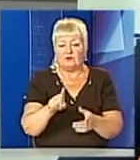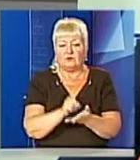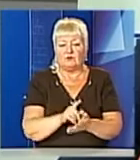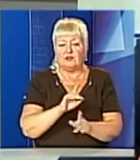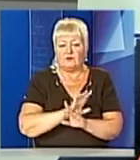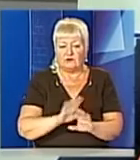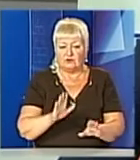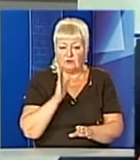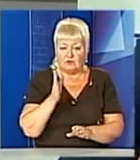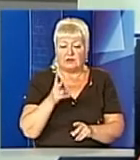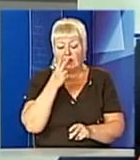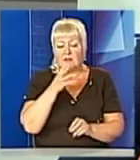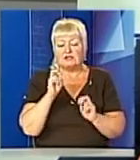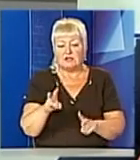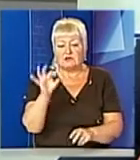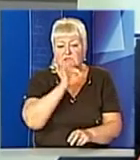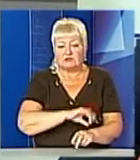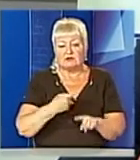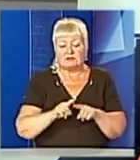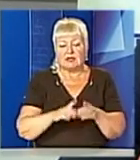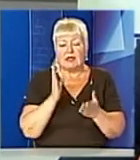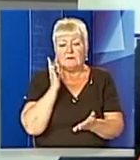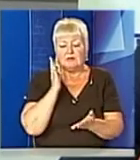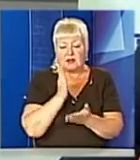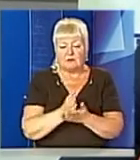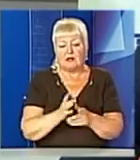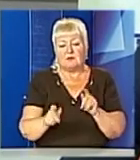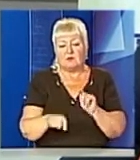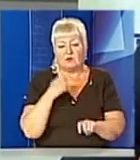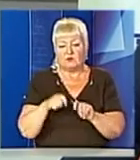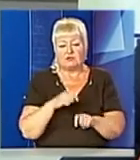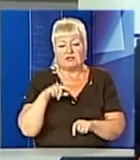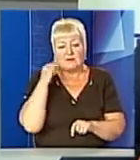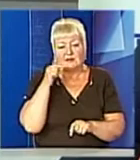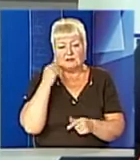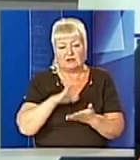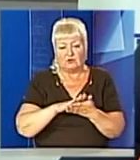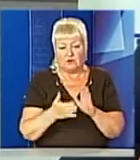бачили, як його застосовують. Це є пряме порушення мінських домовленостей.